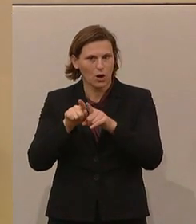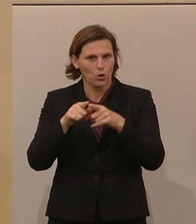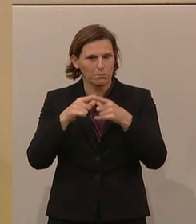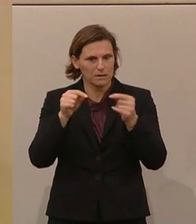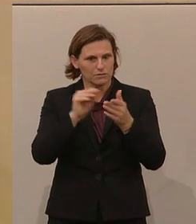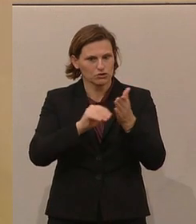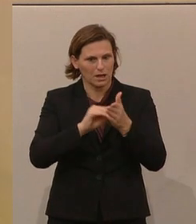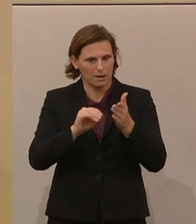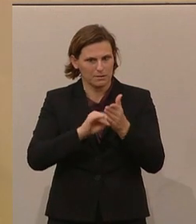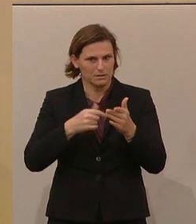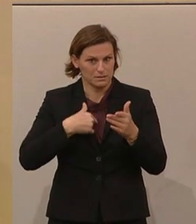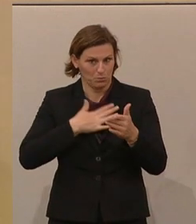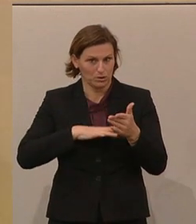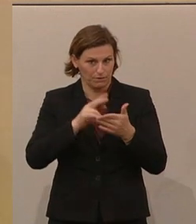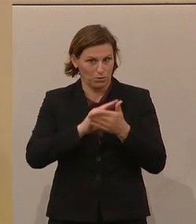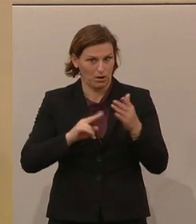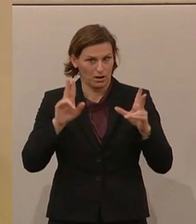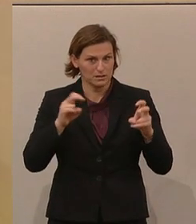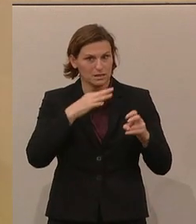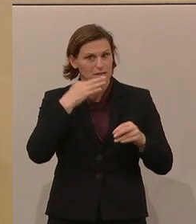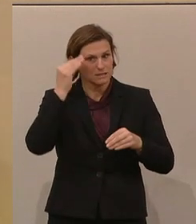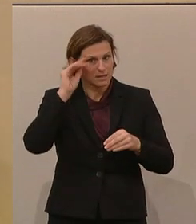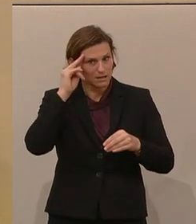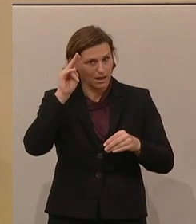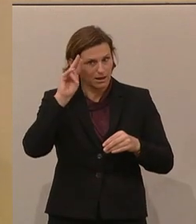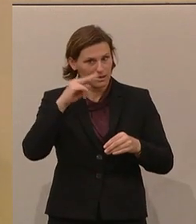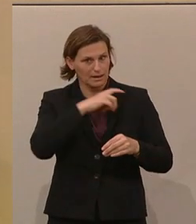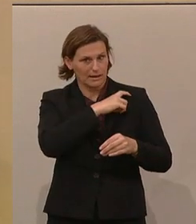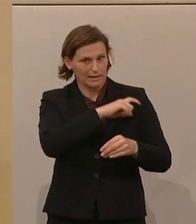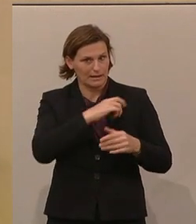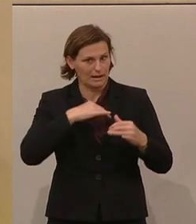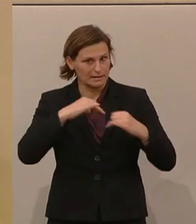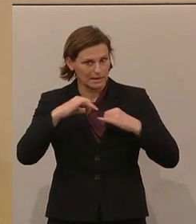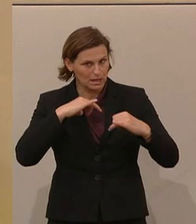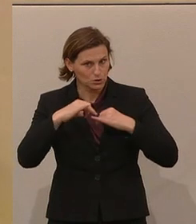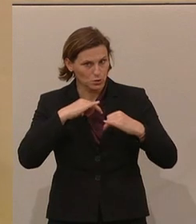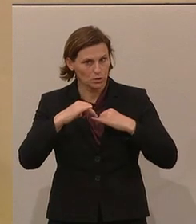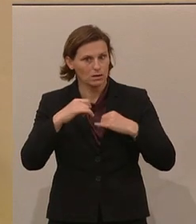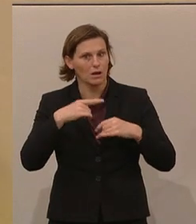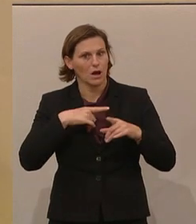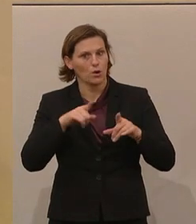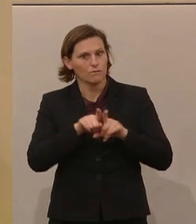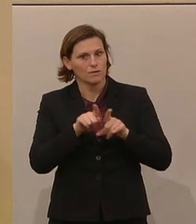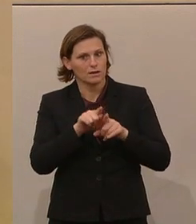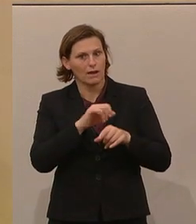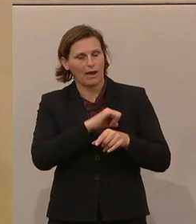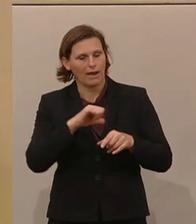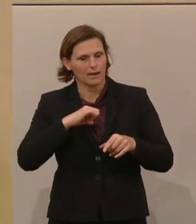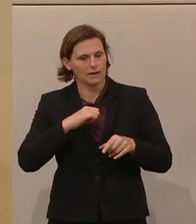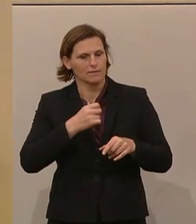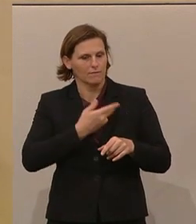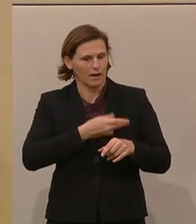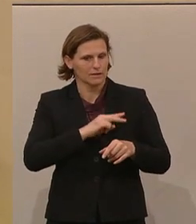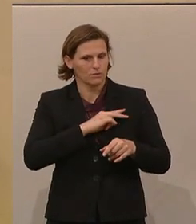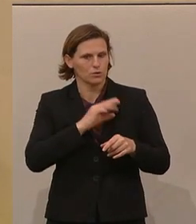seinesgleichen. Ich darf daraus zitieren. Sehr geehrter Generaldirektor Rabeit, selbstverständlich stehen wir für die redaktionelle Eigenverantwortung des ORF etc.